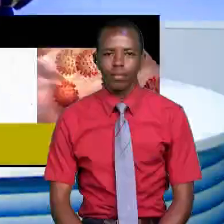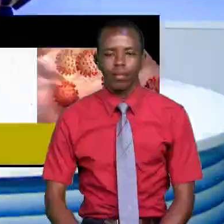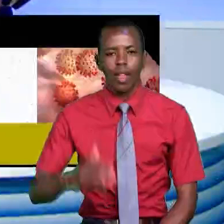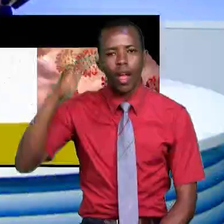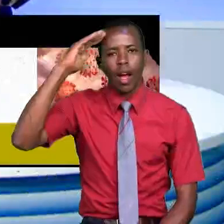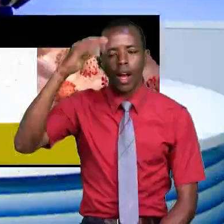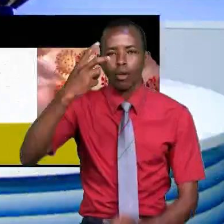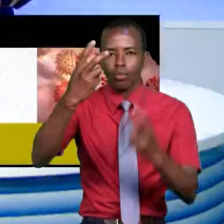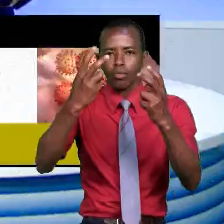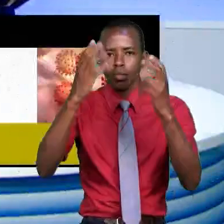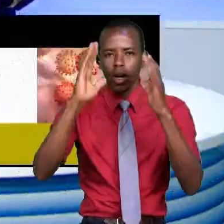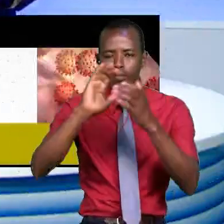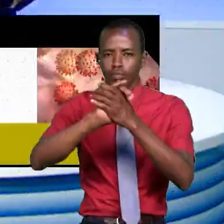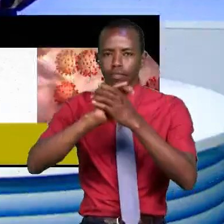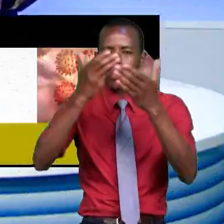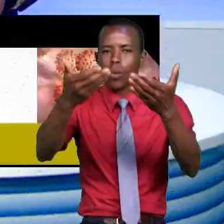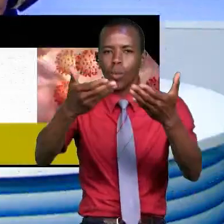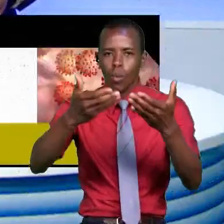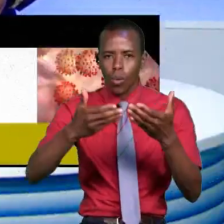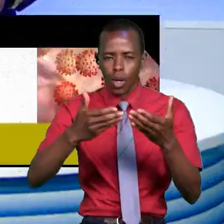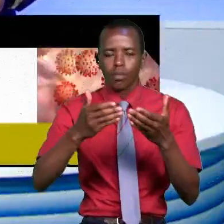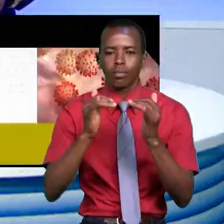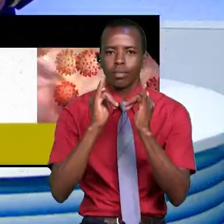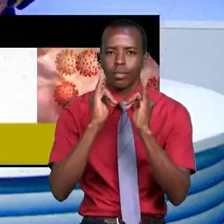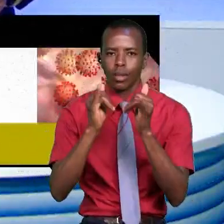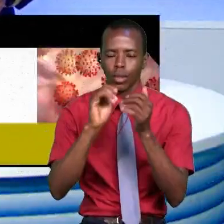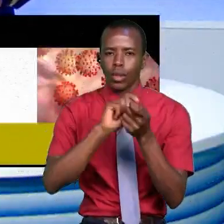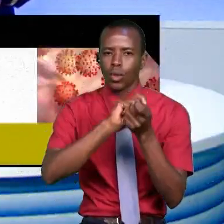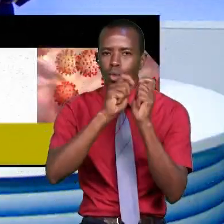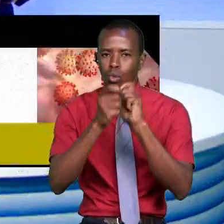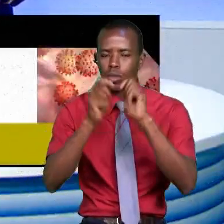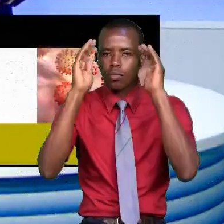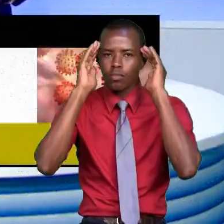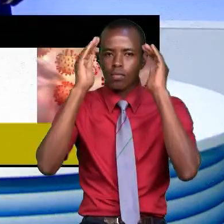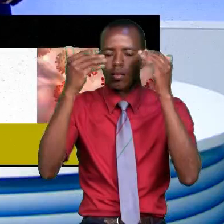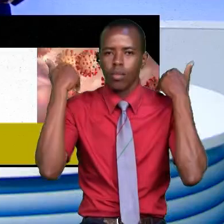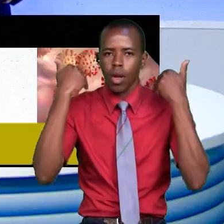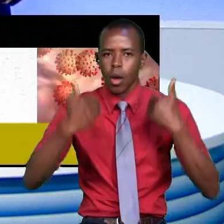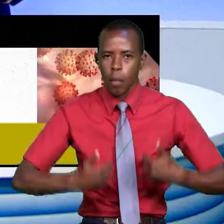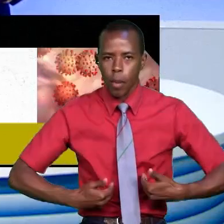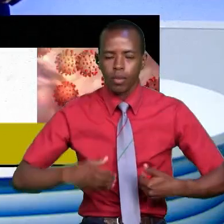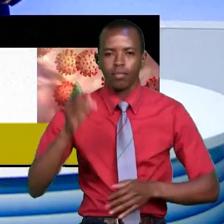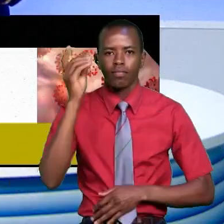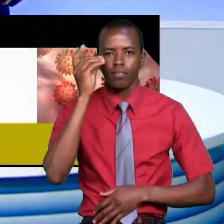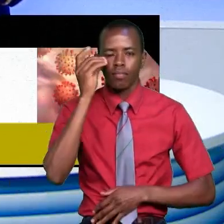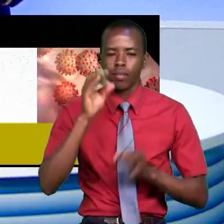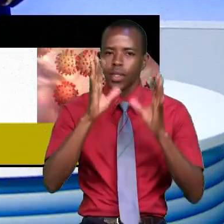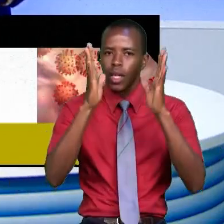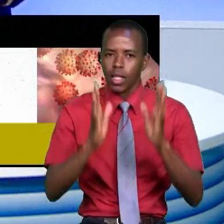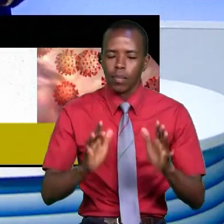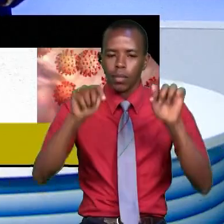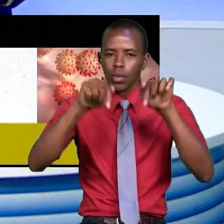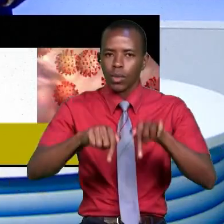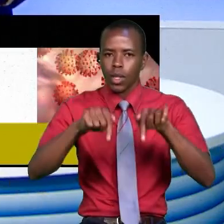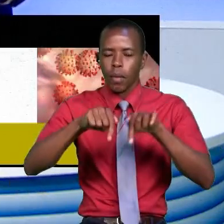Jambo mpenzi mtazamaji na kusabahi na kukaribisha ndani ya matangazo ikiwa ni Switch Darubini. Ukiwa nami David Kagina na mfasiri kwenye lugha ya ishara siku ya leo